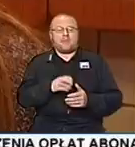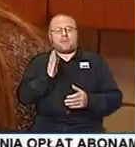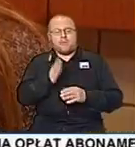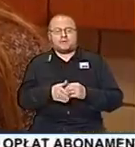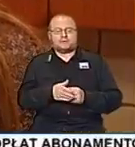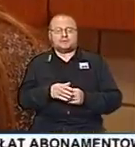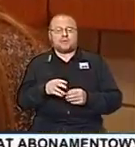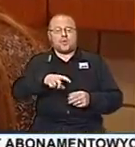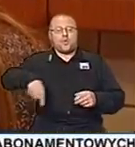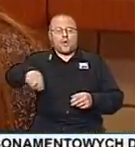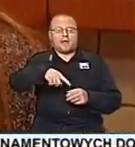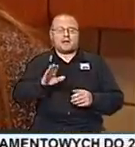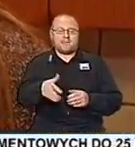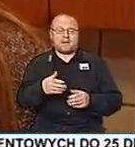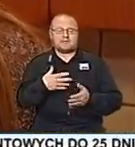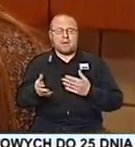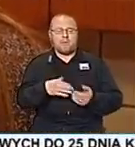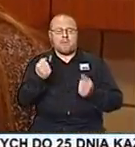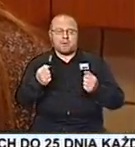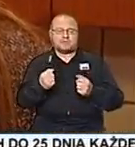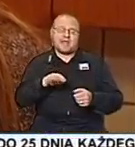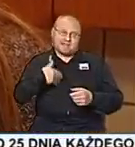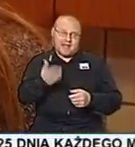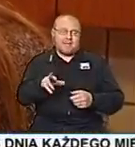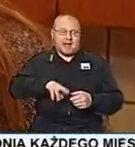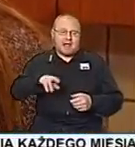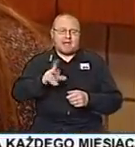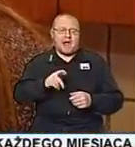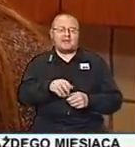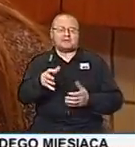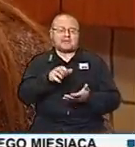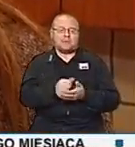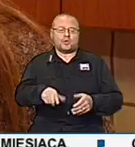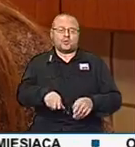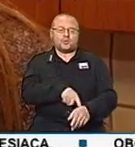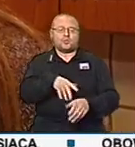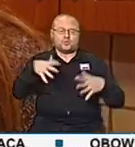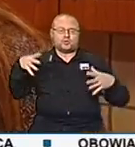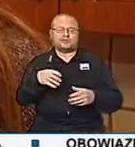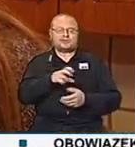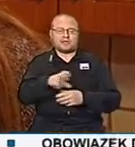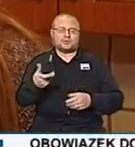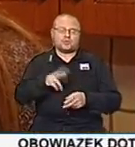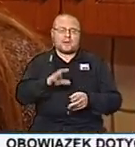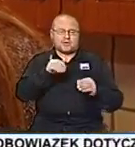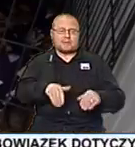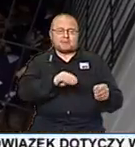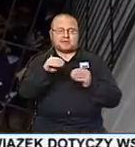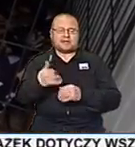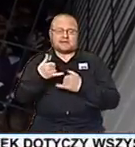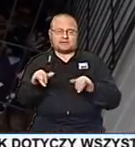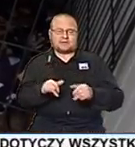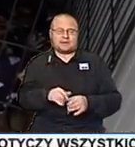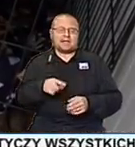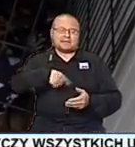prostu kuchenka ma kiepską moc. No jakoś sobie dajemy radę, ale oczywiście zajmuje to strasznie dużo czasu, który byśmy mogli na przykład przeznaczyć na coś zupełnie innego.